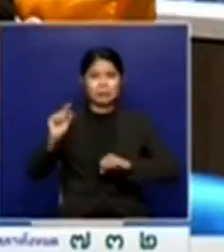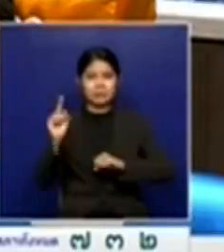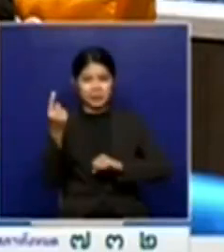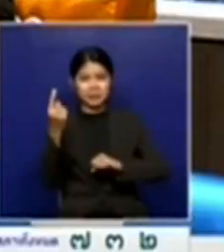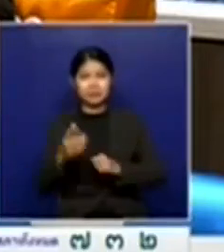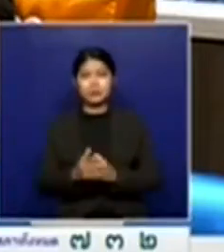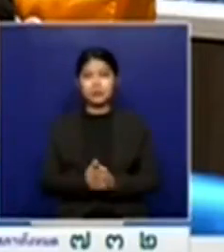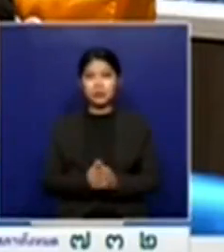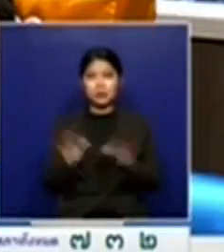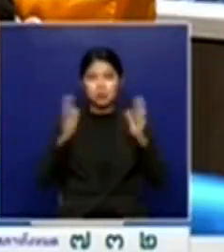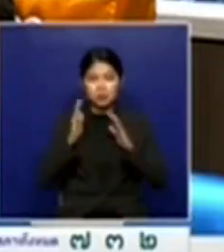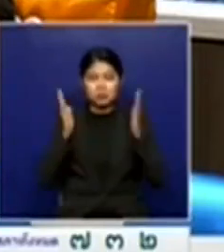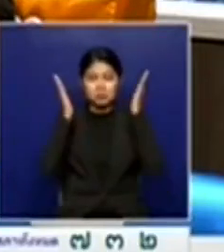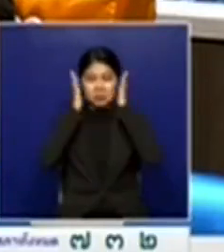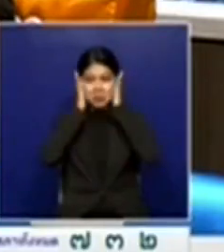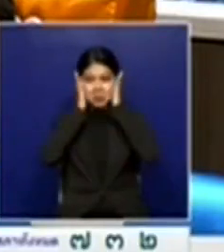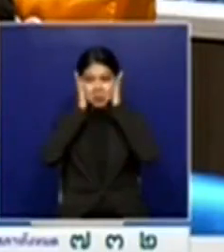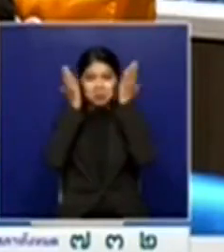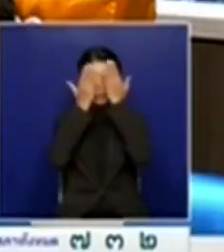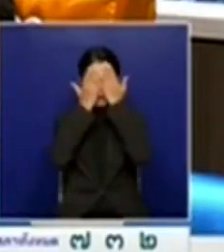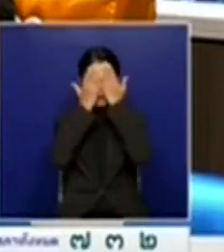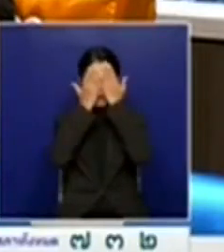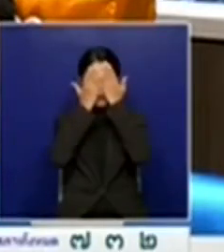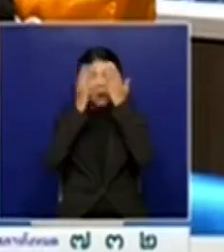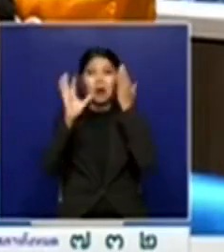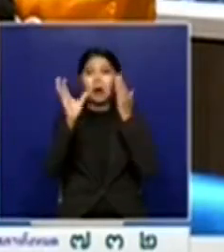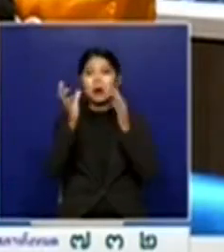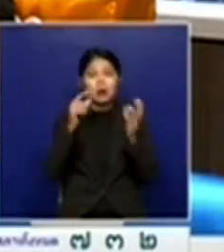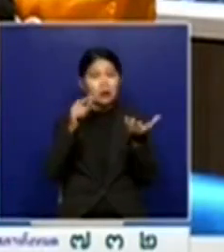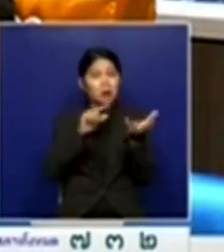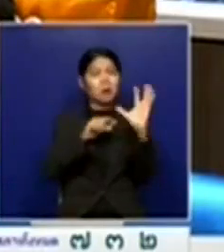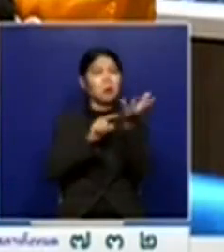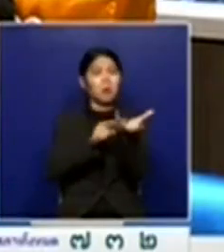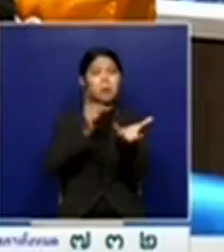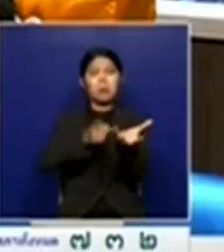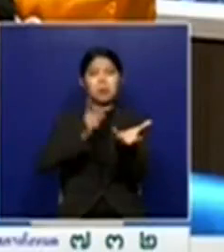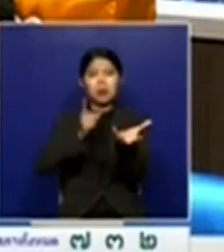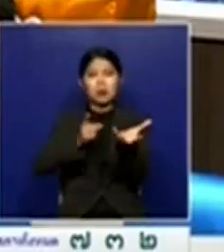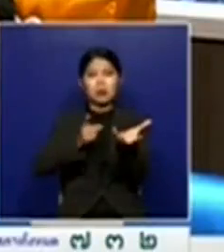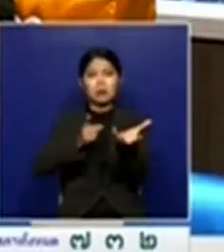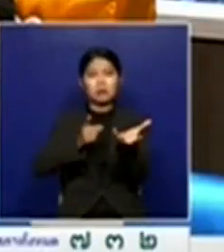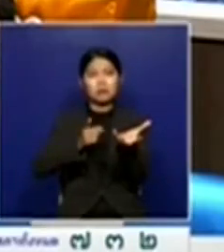หากยังปิดหูปิดตาแล้วกอดโลกใบเก่าเอาไว้เราจะไม่ได้จับมือกัน